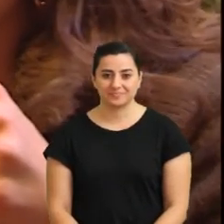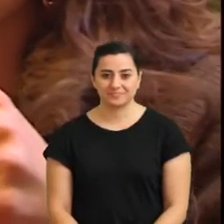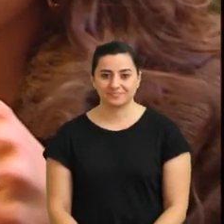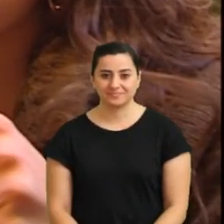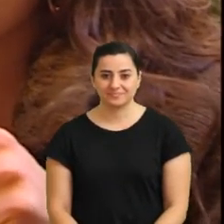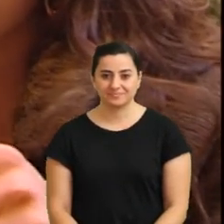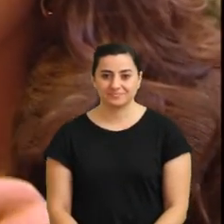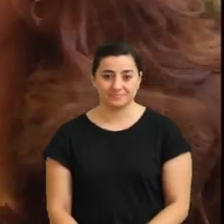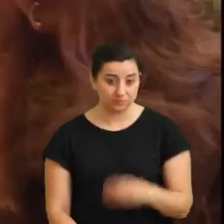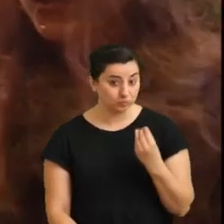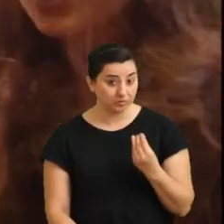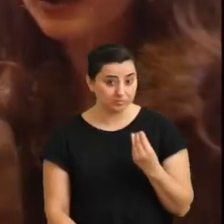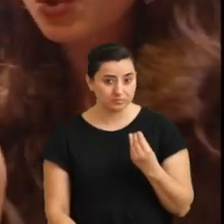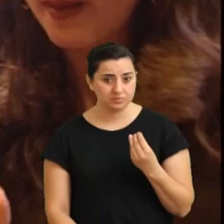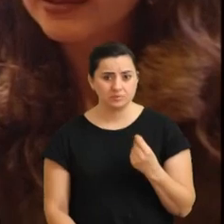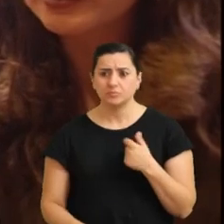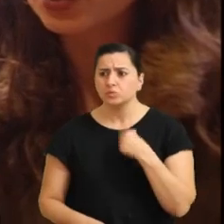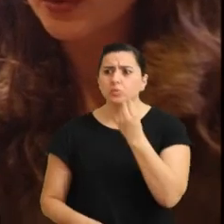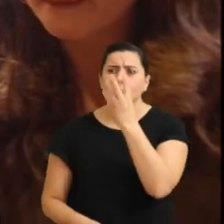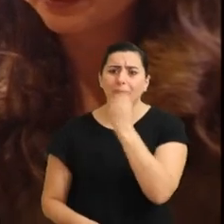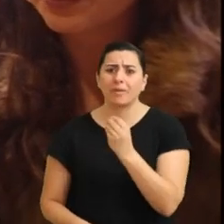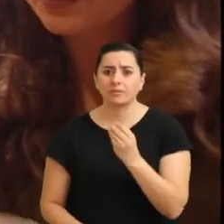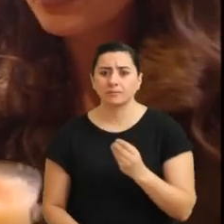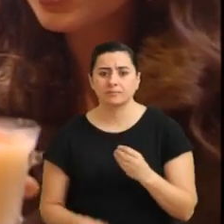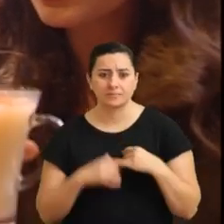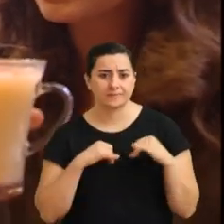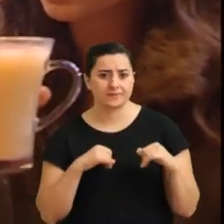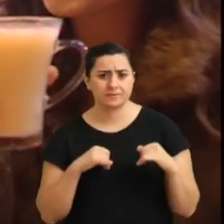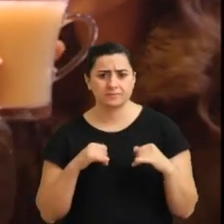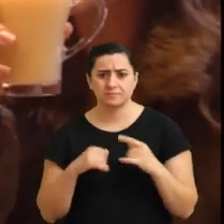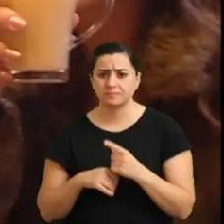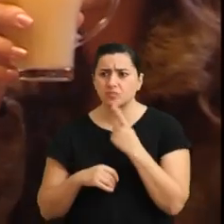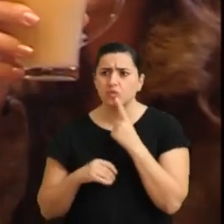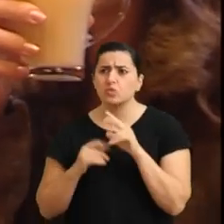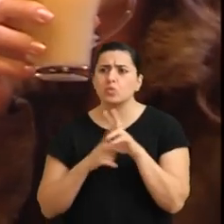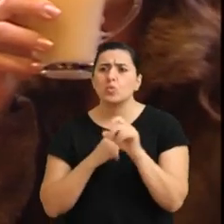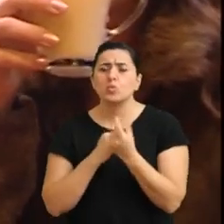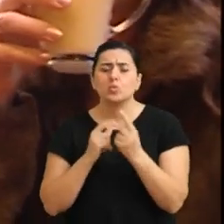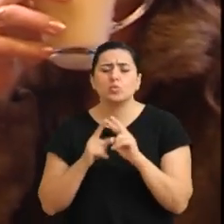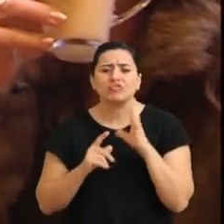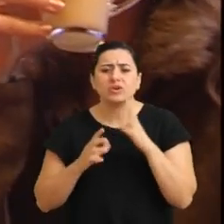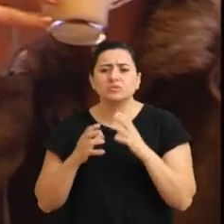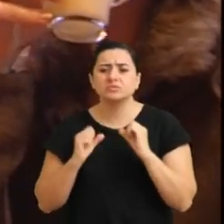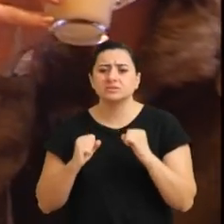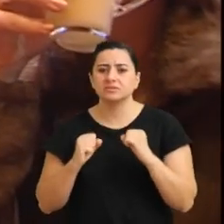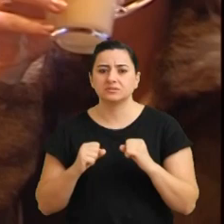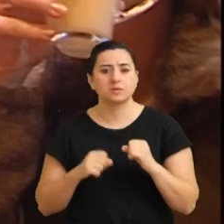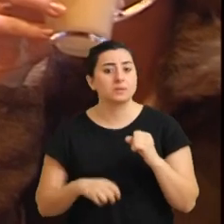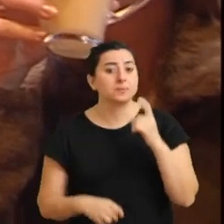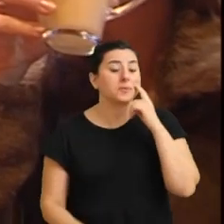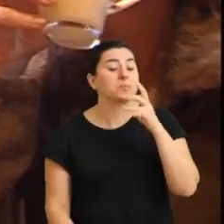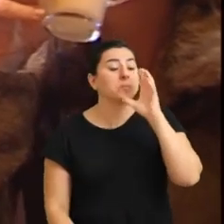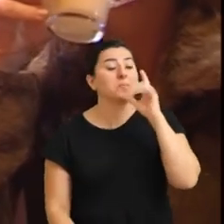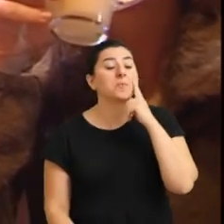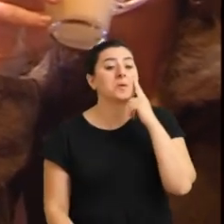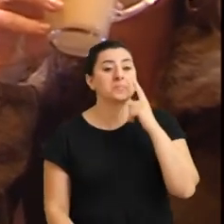Pelin de içti. Çok güzel değil mi? Ay ben çok beğendim bunu. Ben çok beğendim. Ne kadar yoğun yalnız bu ya. Bak bak şimdi bir iç. Dik ama